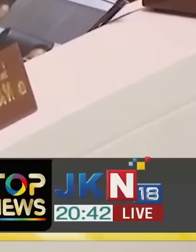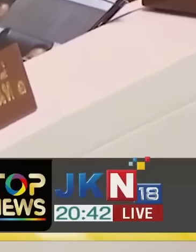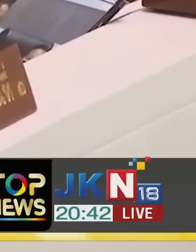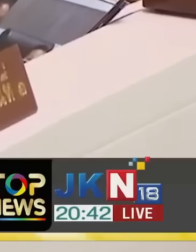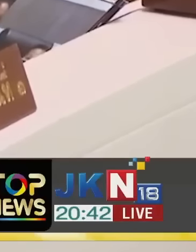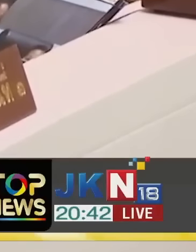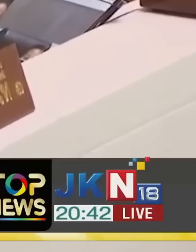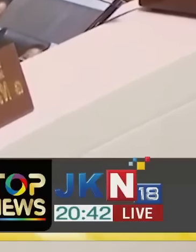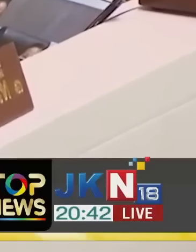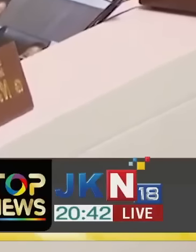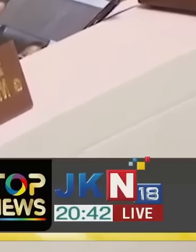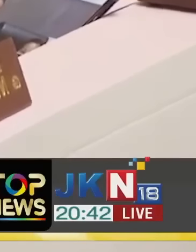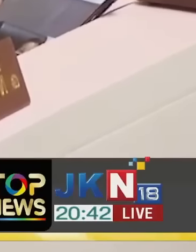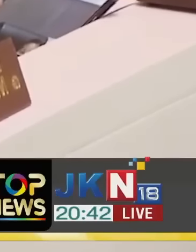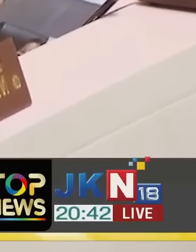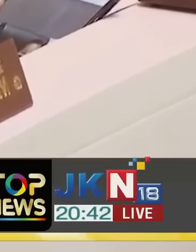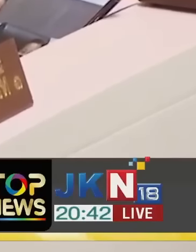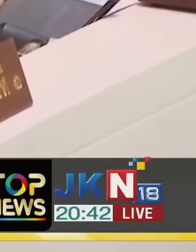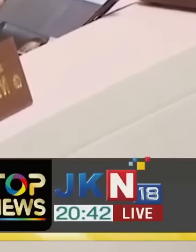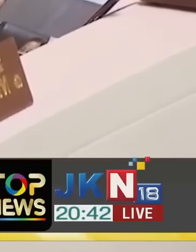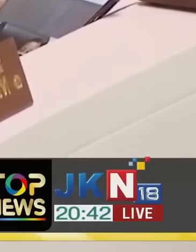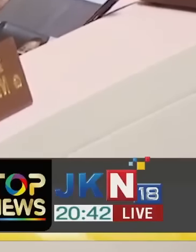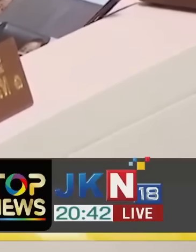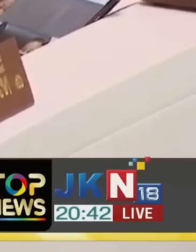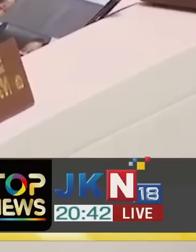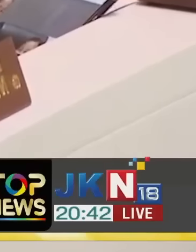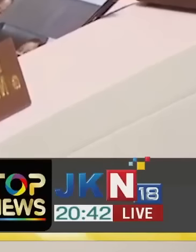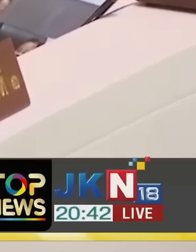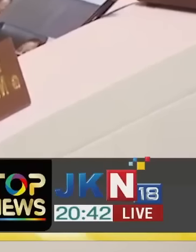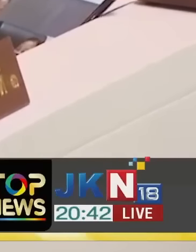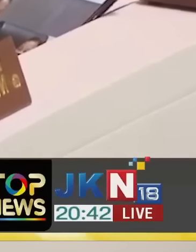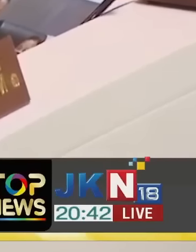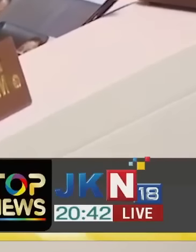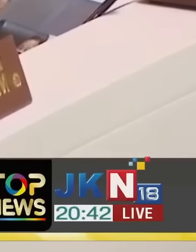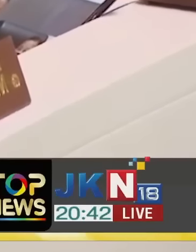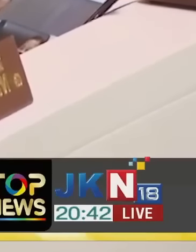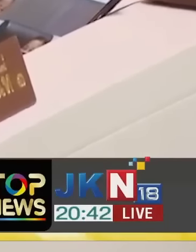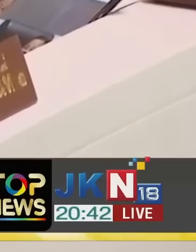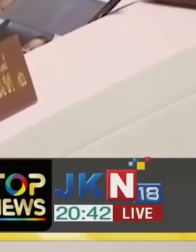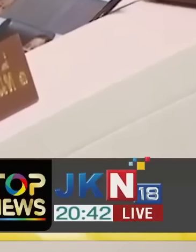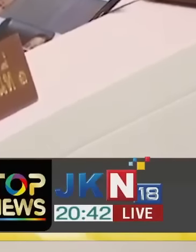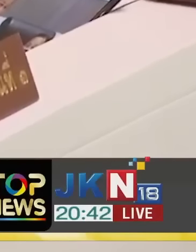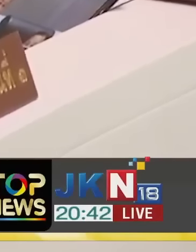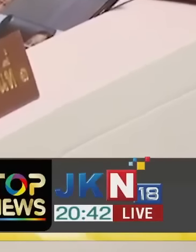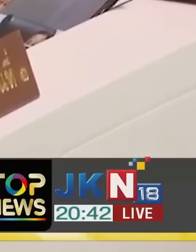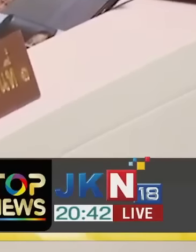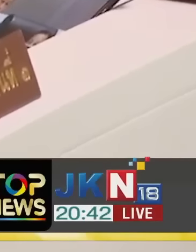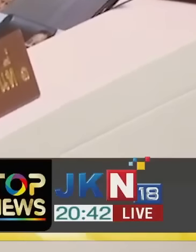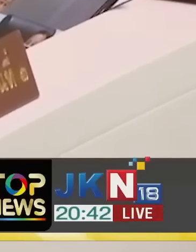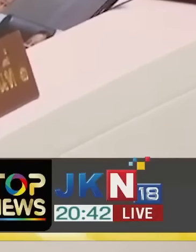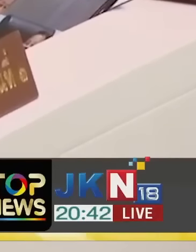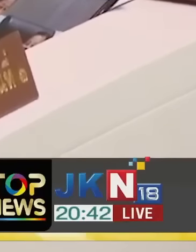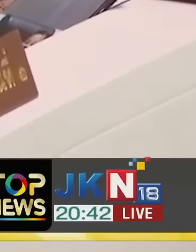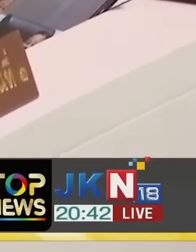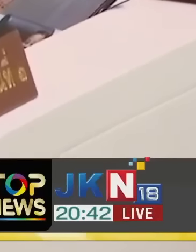นี่ท่านผู้ชมฮะอันนี้คือความไหนว่าทำไมบางคนเนี่ยฟังแล้วผมเชื่อว่าหลายคนก็ไม่ได้ร้องไห้หรอกแต่ท่านมงคลเนี่